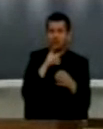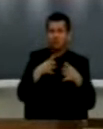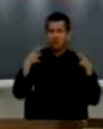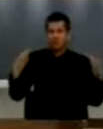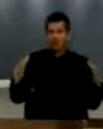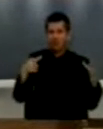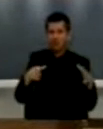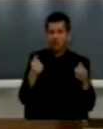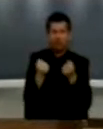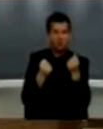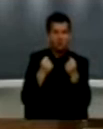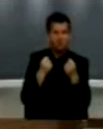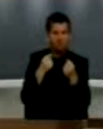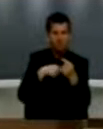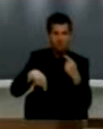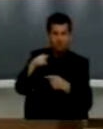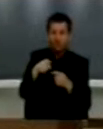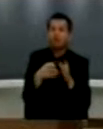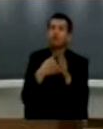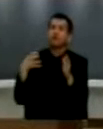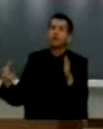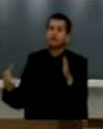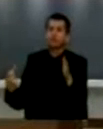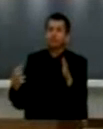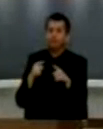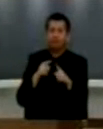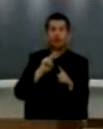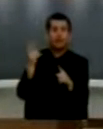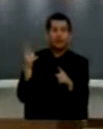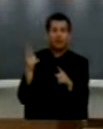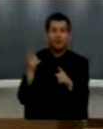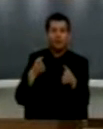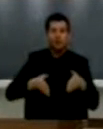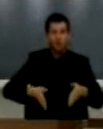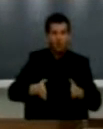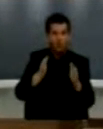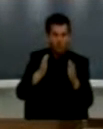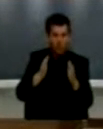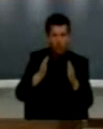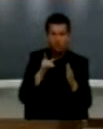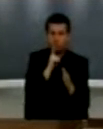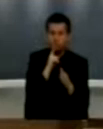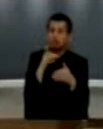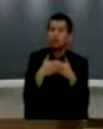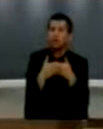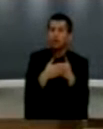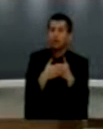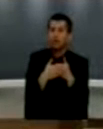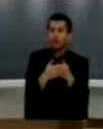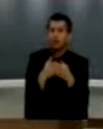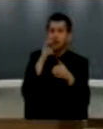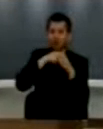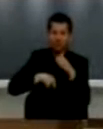të automjeteve në Lum të Madh, janë në vazhdim të sipër, ndërsa në pjesën e rrugës kryesore të kësaj të kjo unazë, në kalimit të